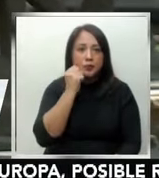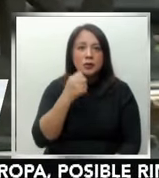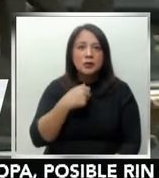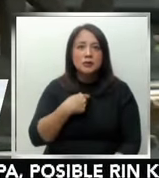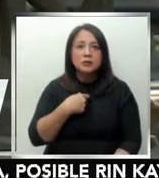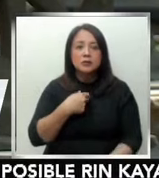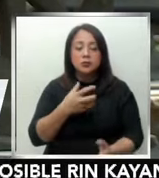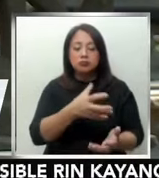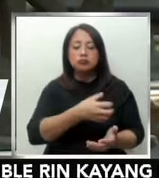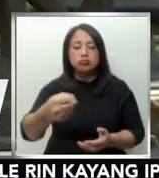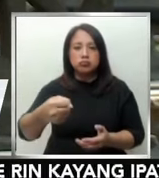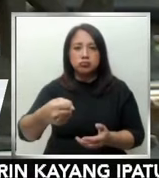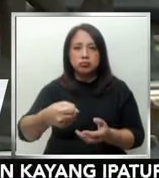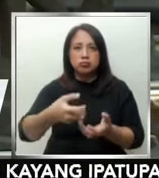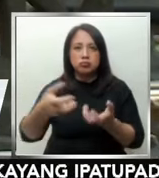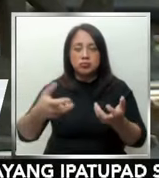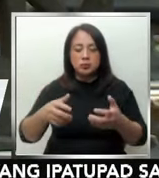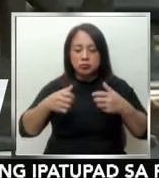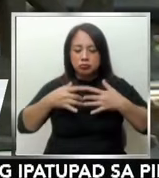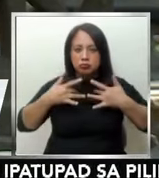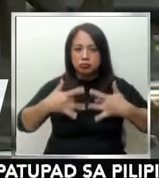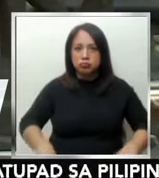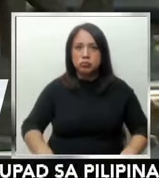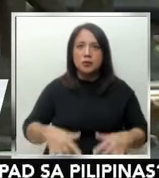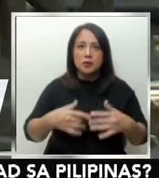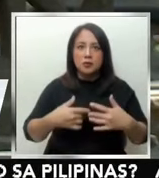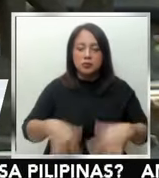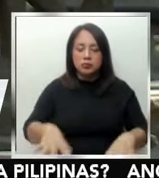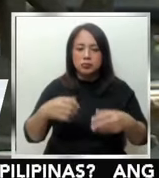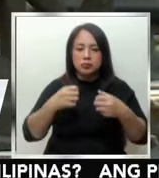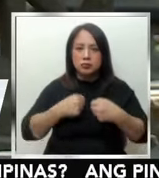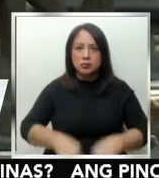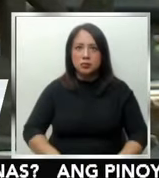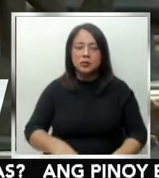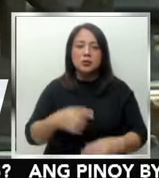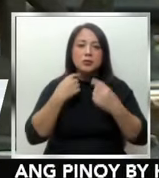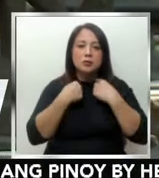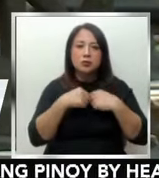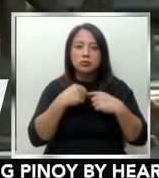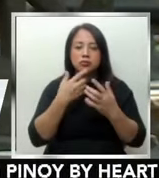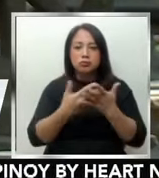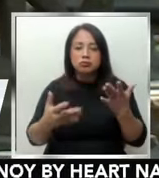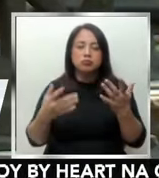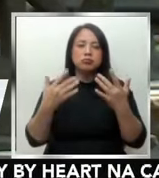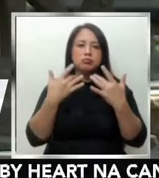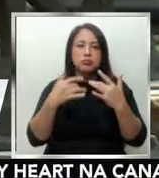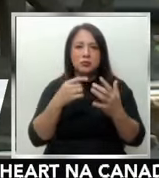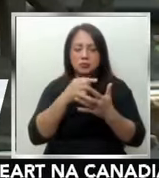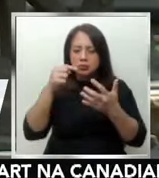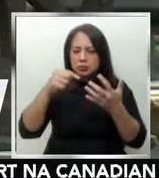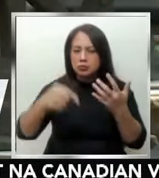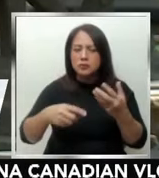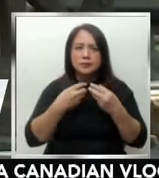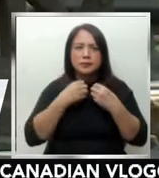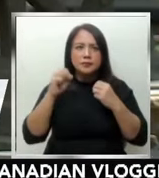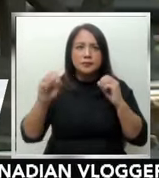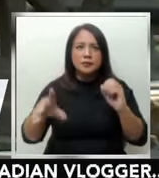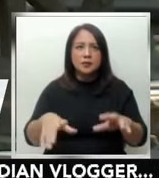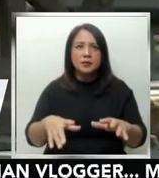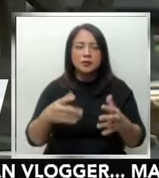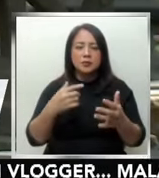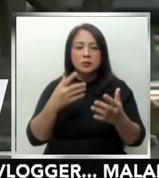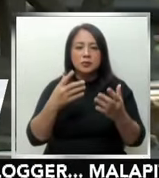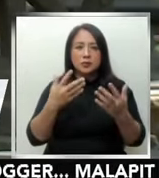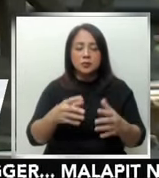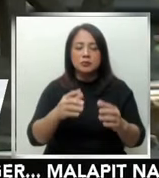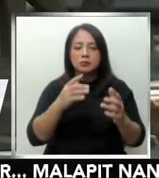to's pinahubad na po ako ng ano mga koas bracelet yun na po pinasok na rin po ako sa loob ng ano kulungan